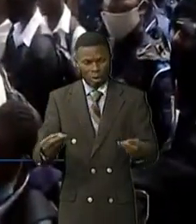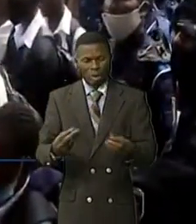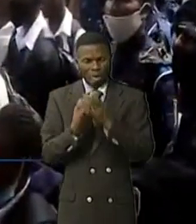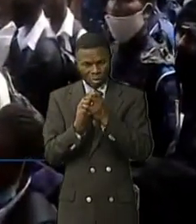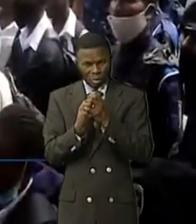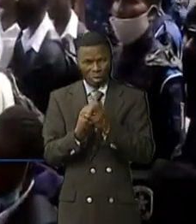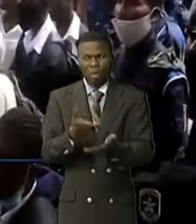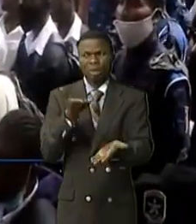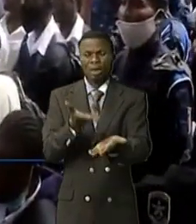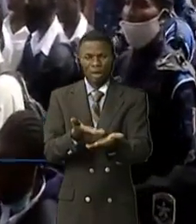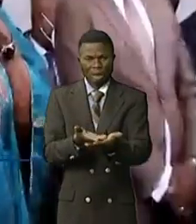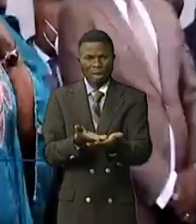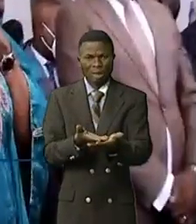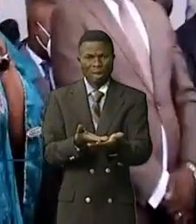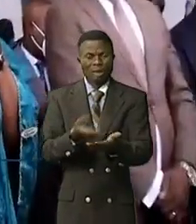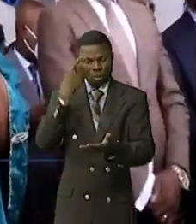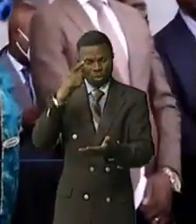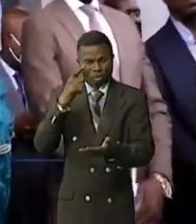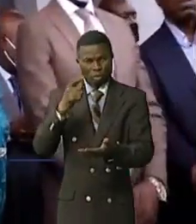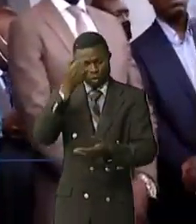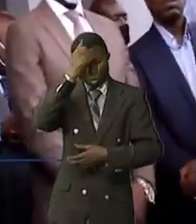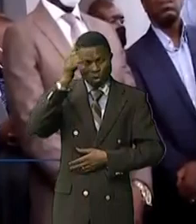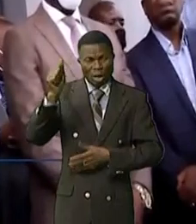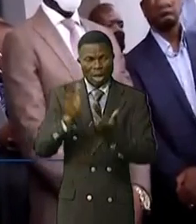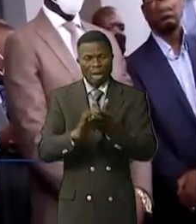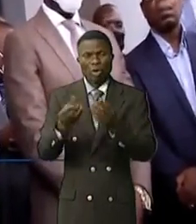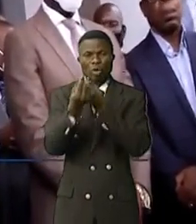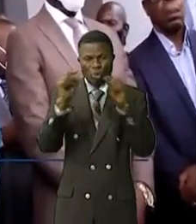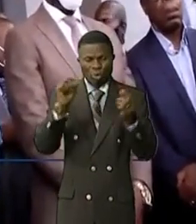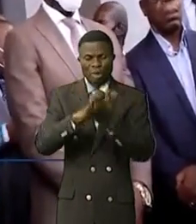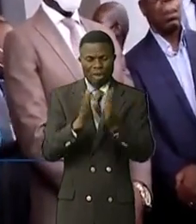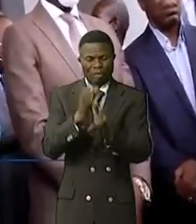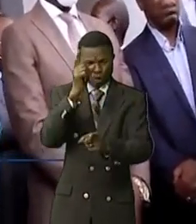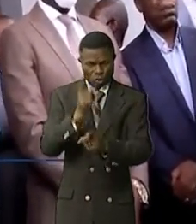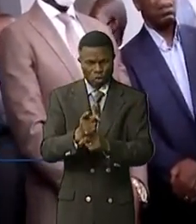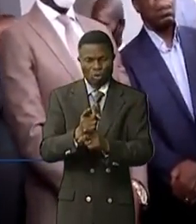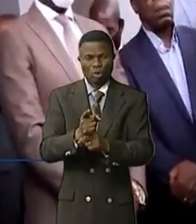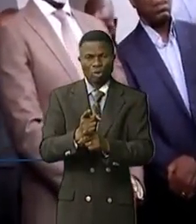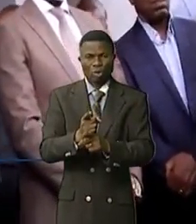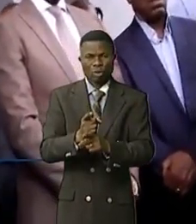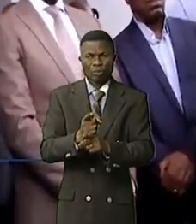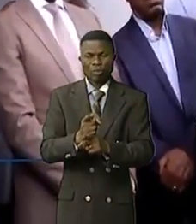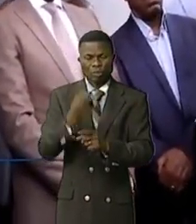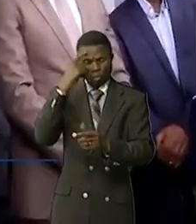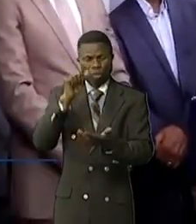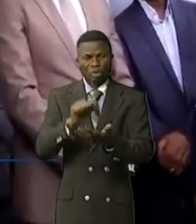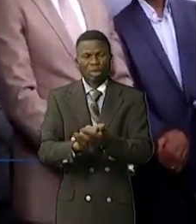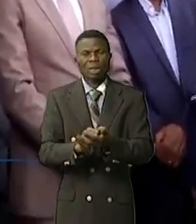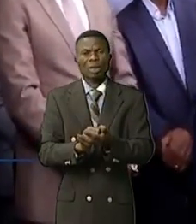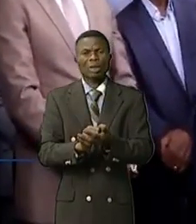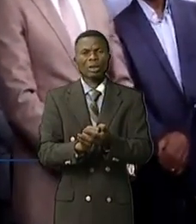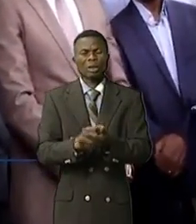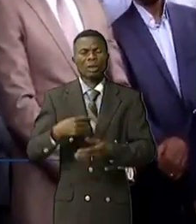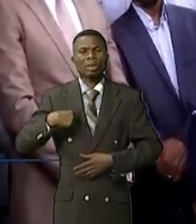se chercher pour que cette gratuité soit effective. Et pour cela, vous